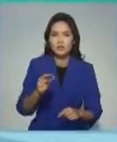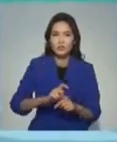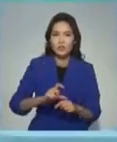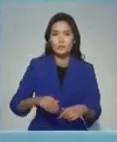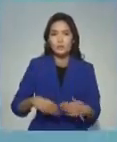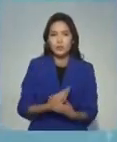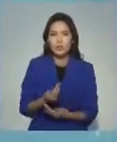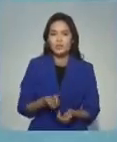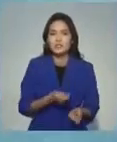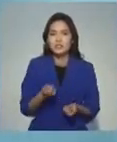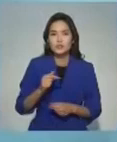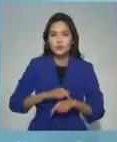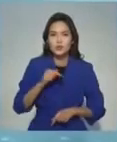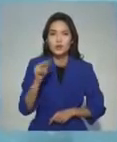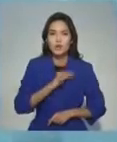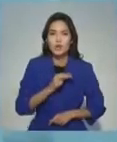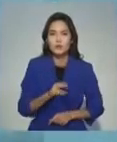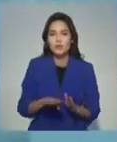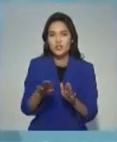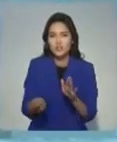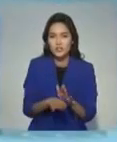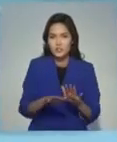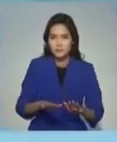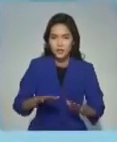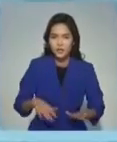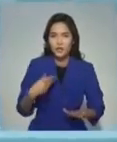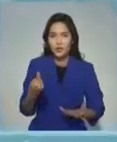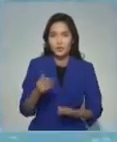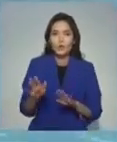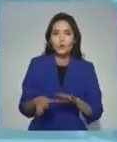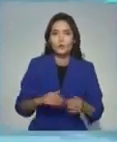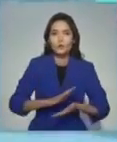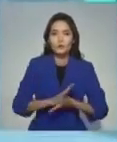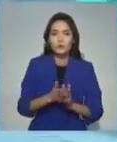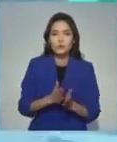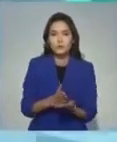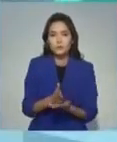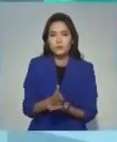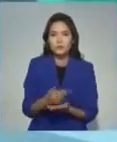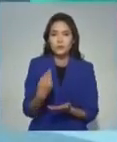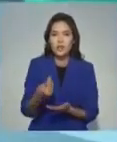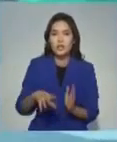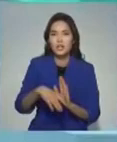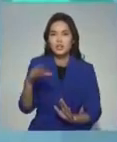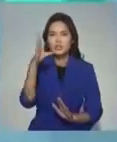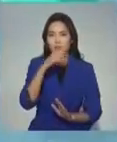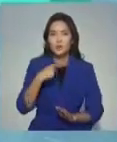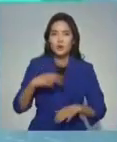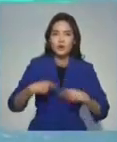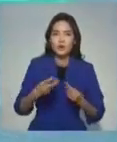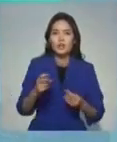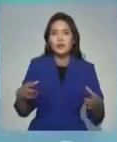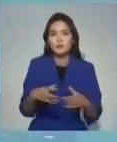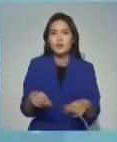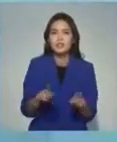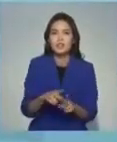словам, новшество придаст импульс работе Нижней палаты. Выборы пройдут в условиях политического плюрализма. Избиратели смогут голосовать как за партии,